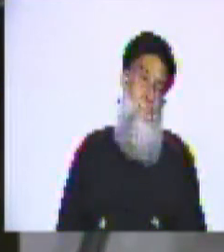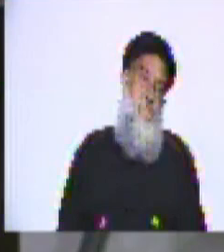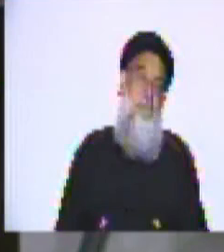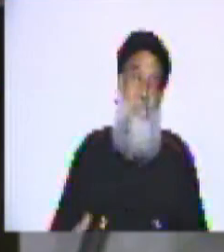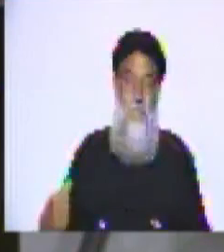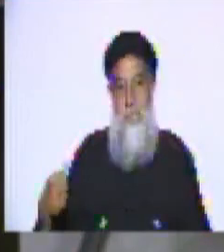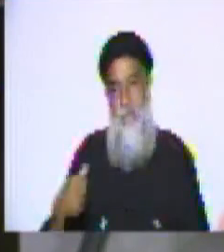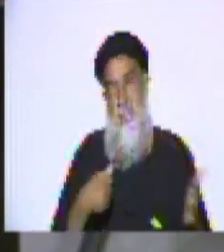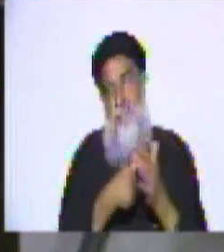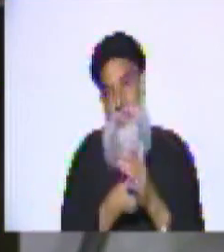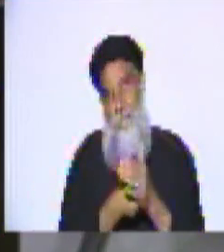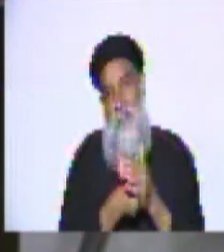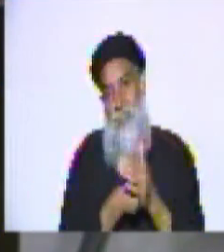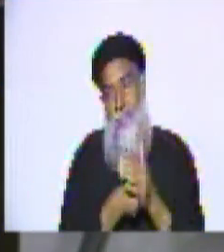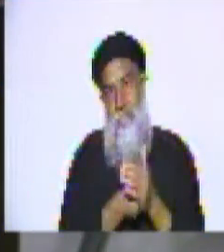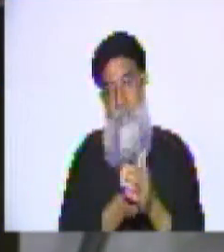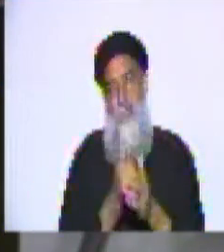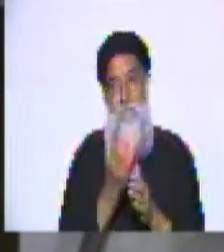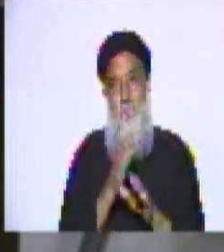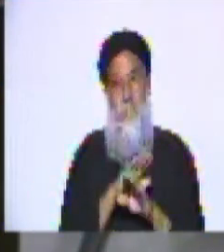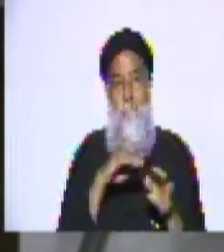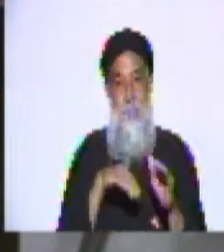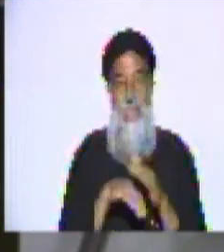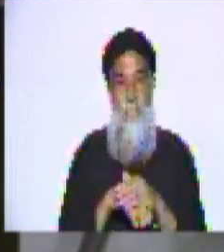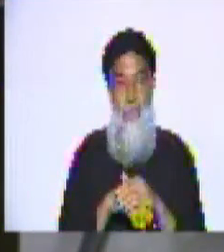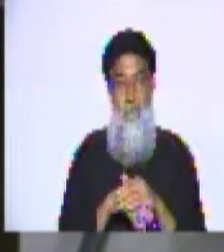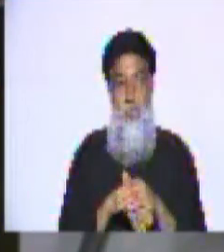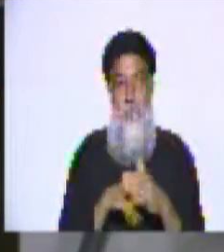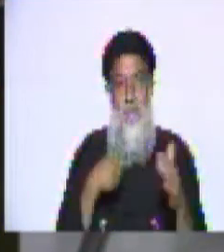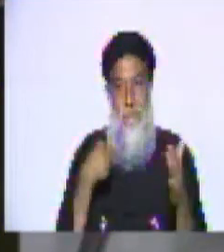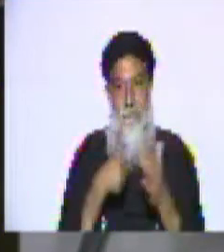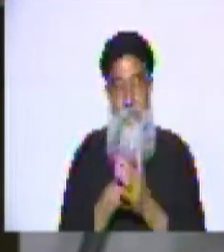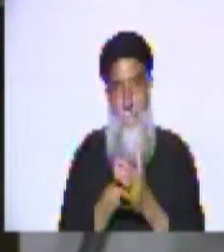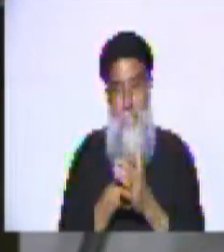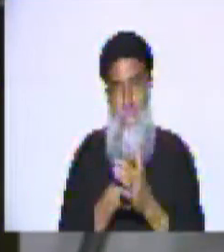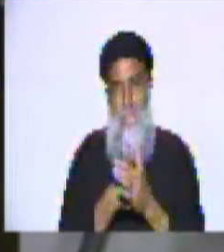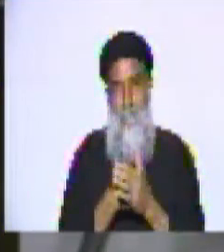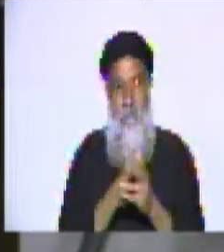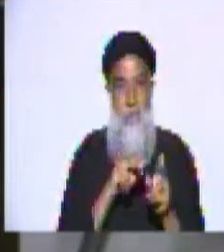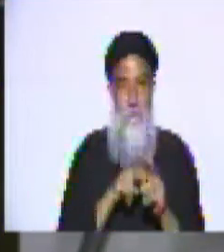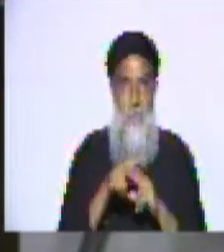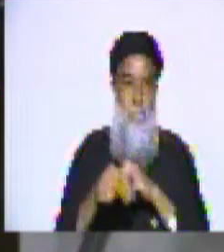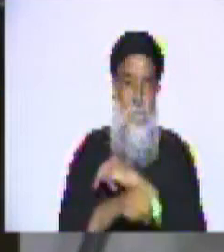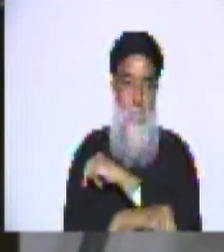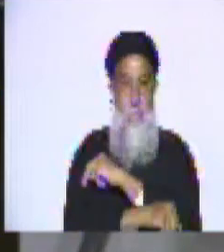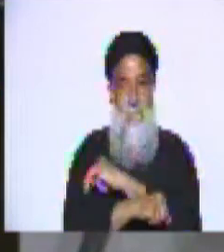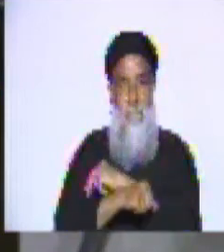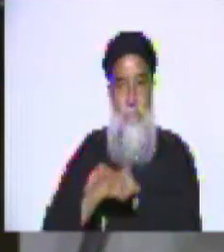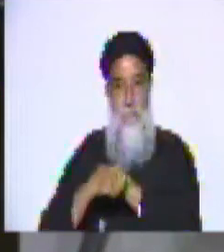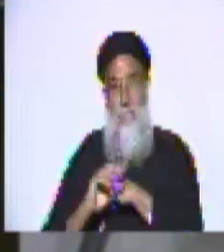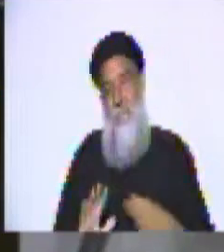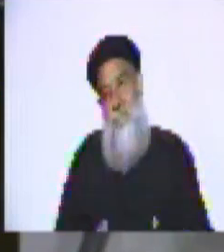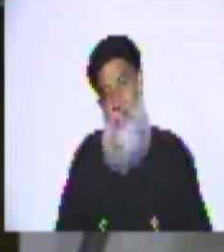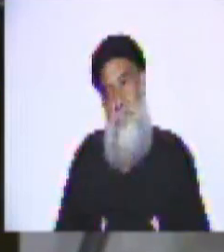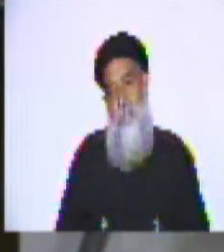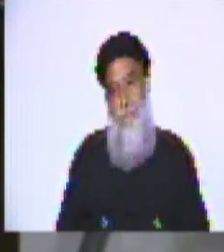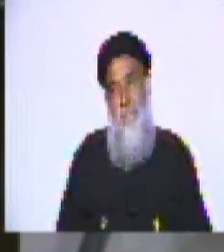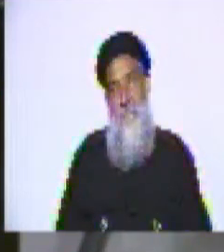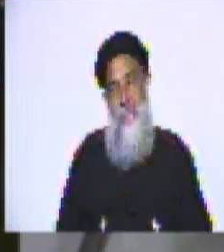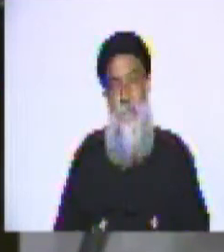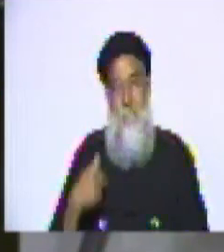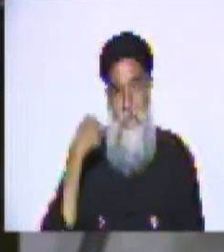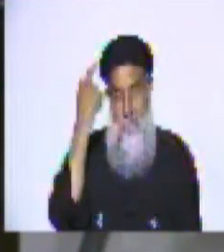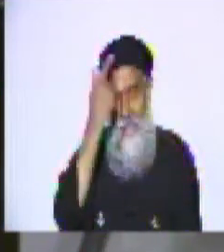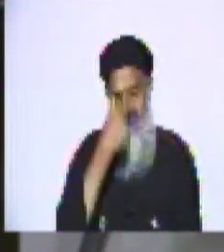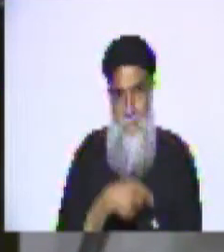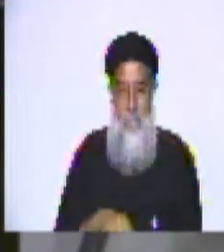الصلاة بتاع الجناز العام زي ختام البسخة. وسيدنا